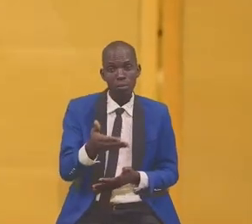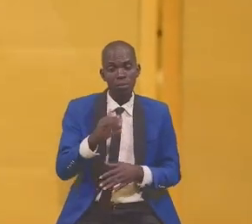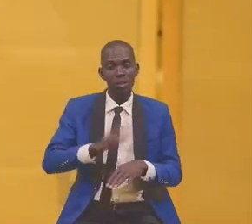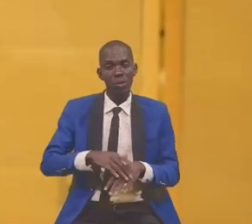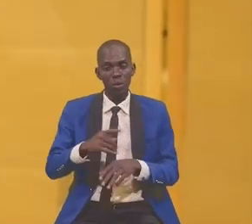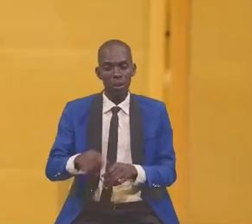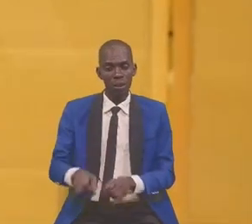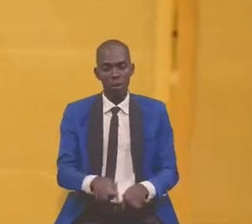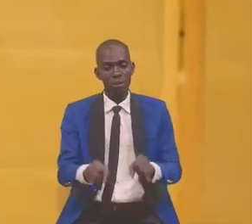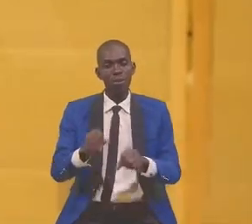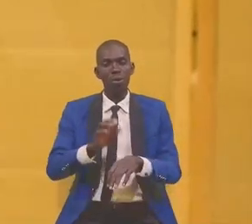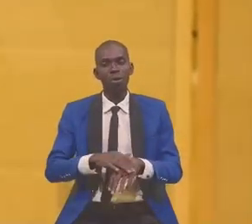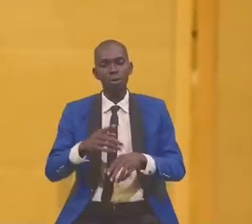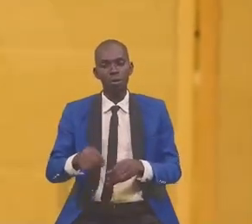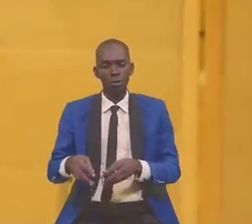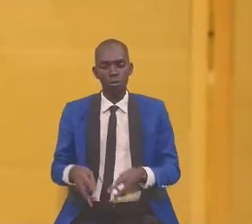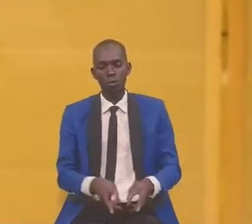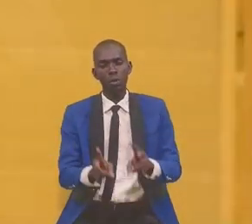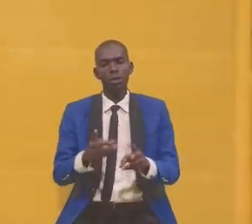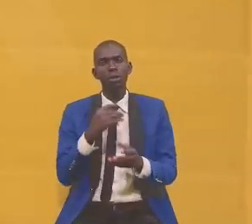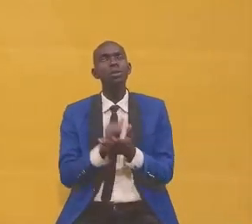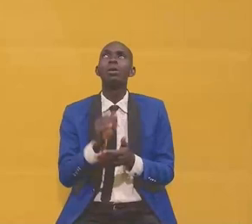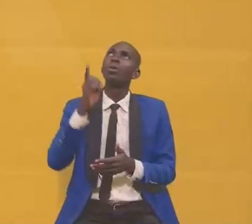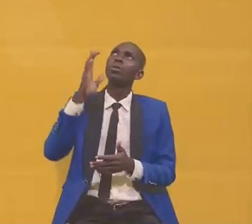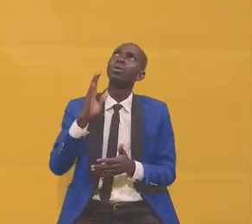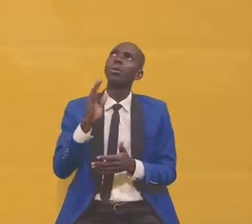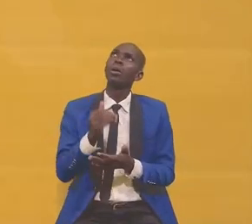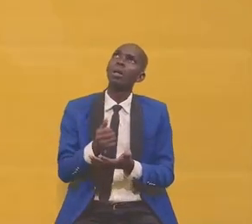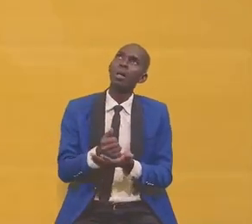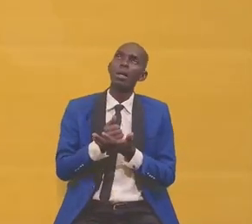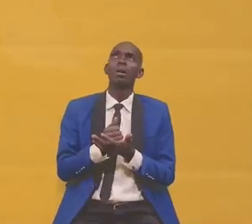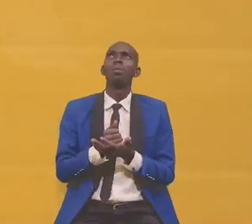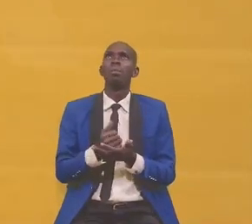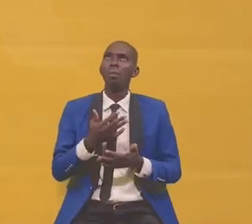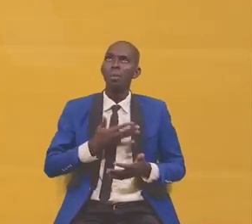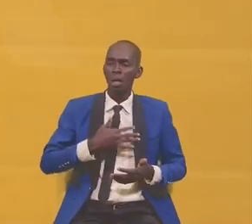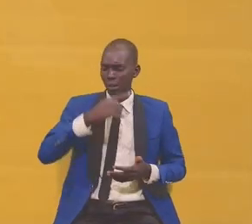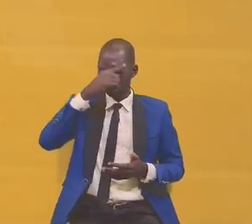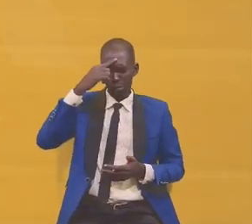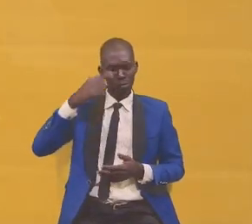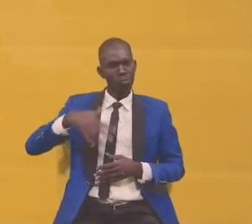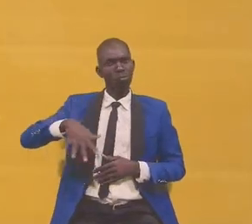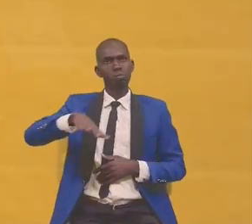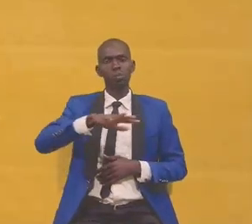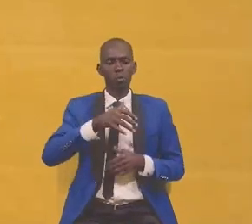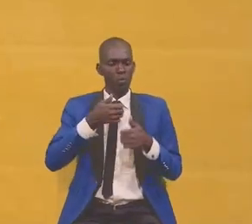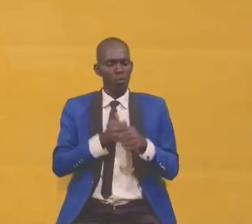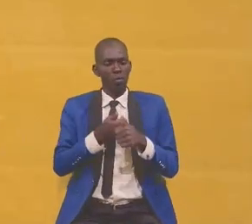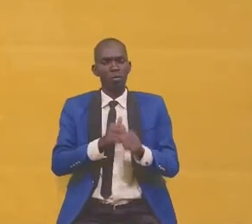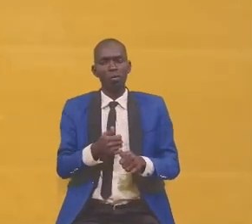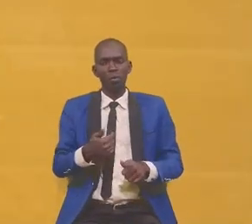dans la rue, pour dire, oh Dieu, Dieu, secours, oh secours, mon ombre me suit. Tu n'as pas regardé